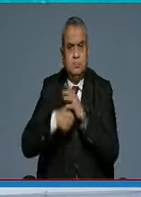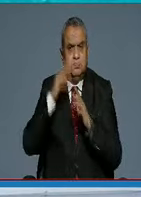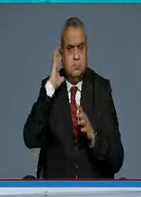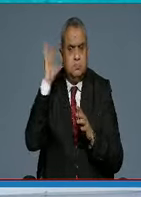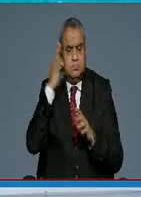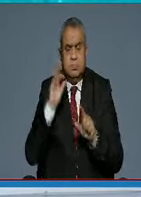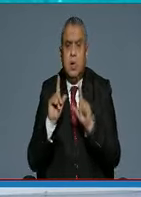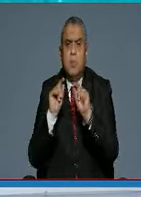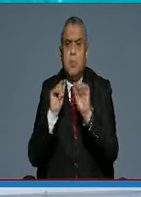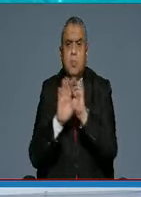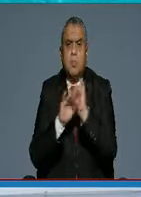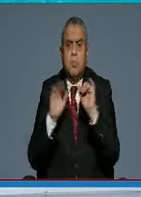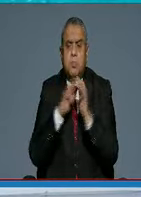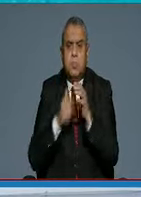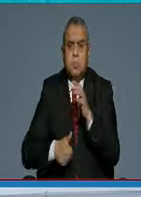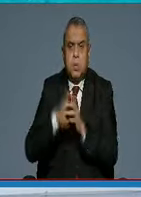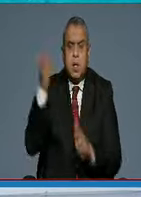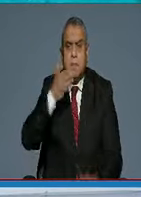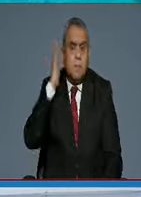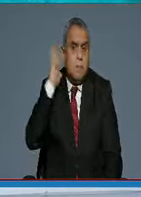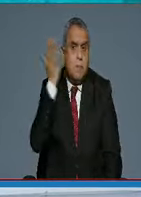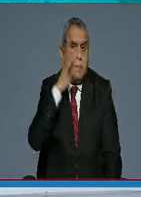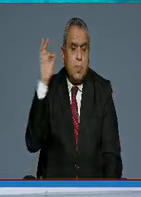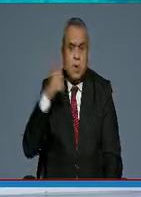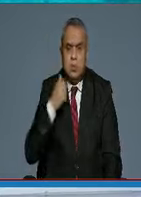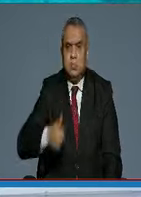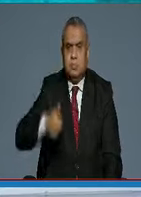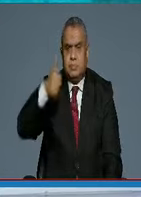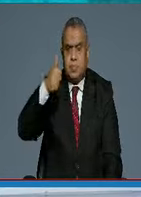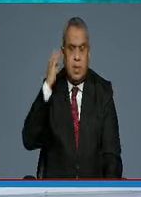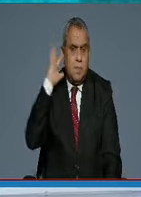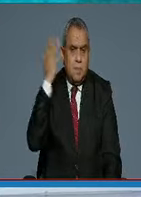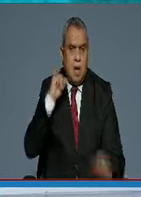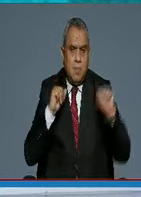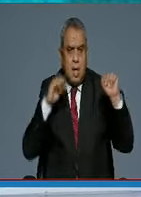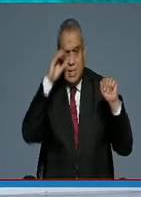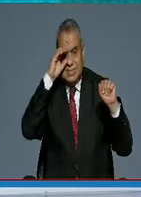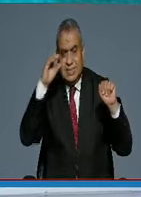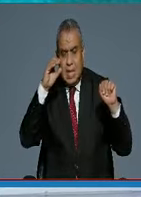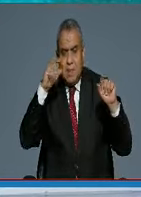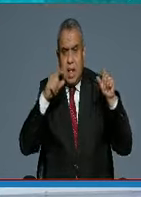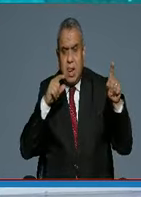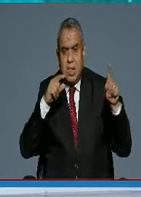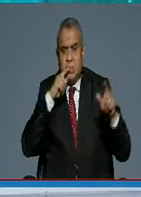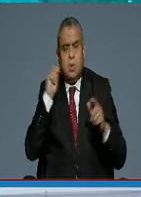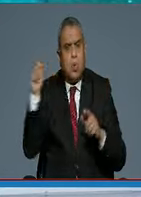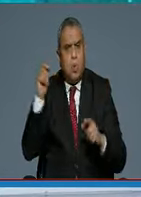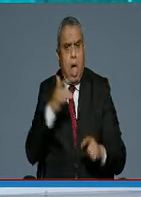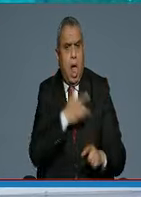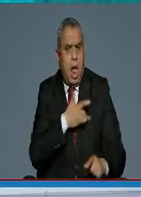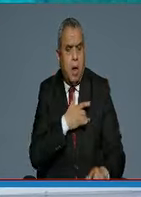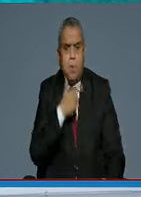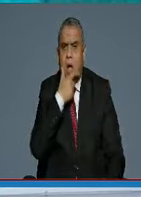ممتازه موهبه تاريخيه اسم كبير في تاريخ نادي نادي الزمالك لاعب طيب ورائع